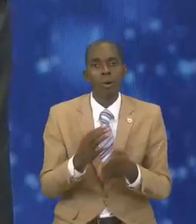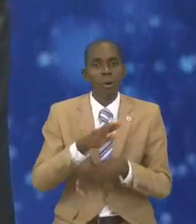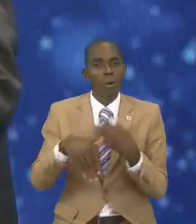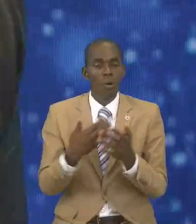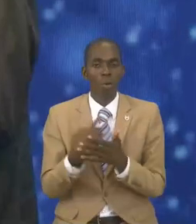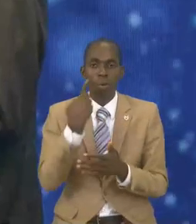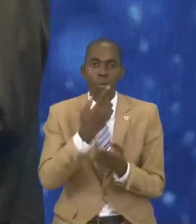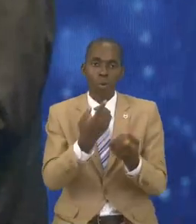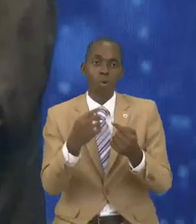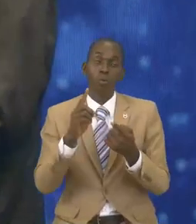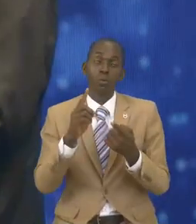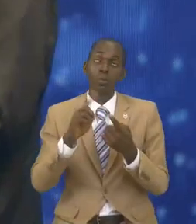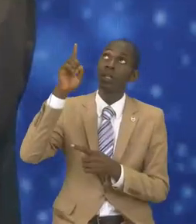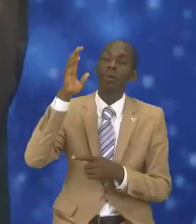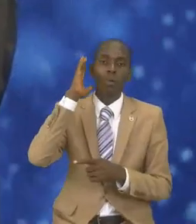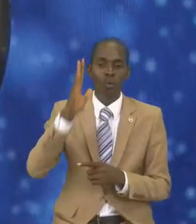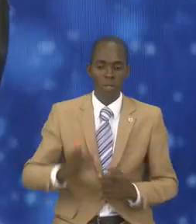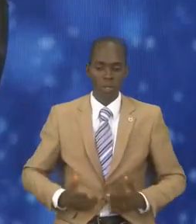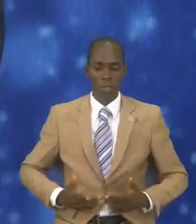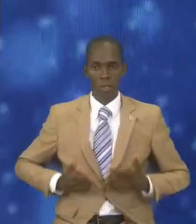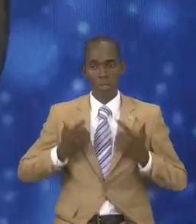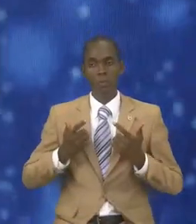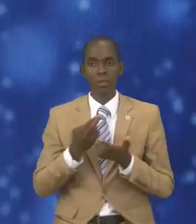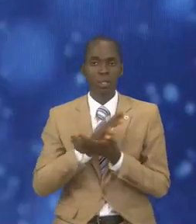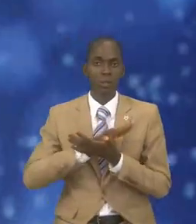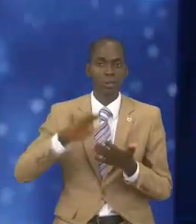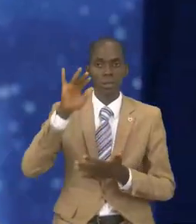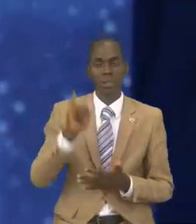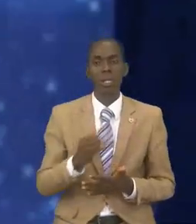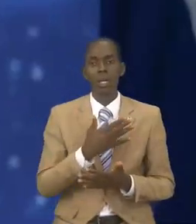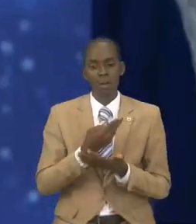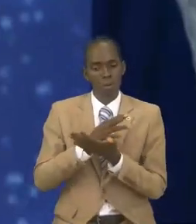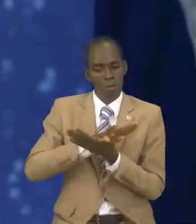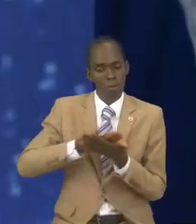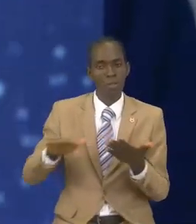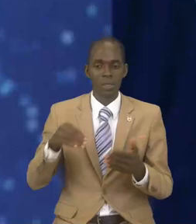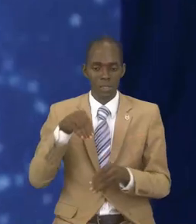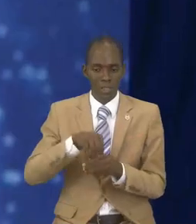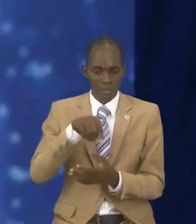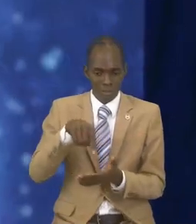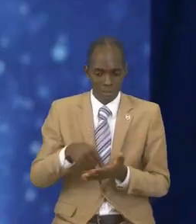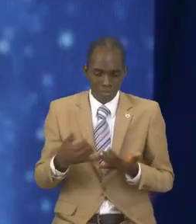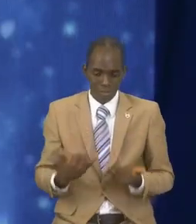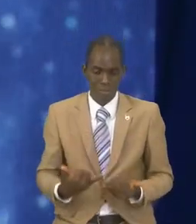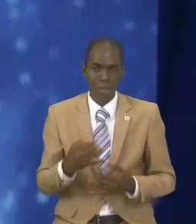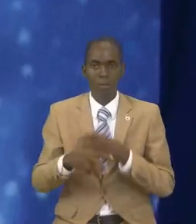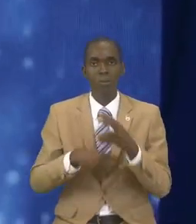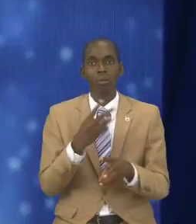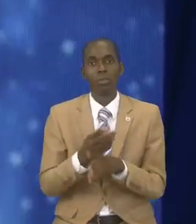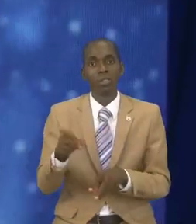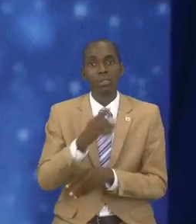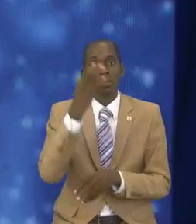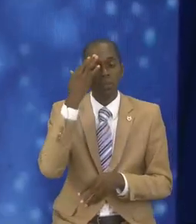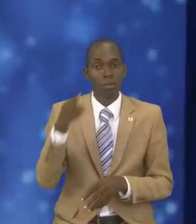désire que ceux qui viennent à lui vivent dans la justice, dans la piété, dans la sainteté, dans ce monde présent.